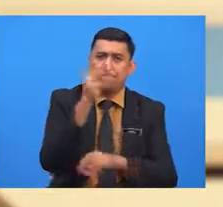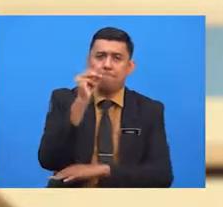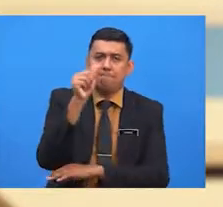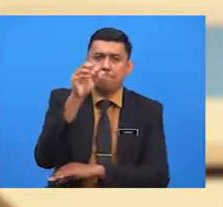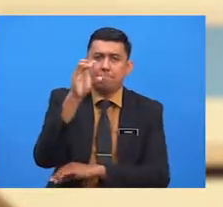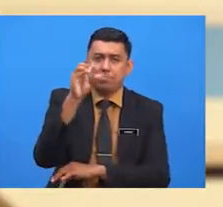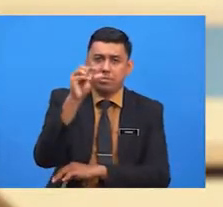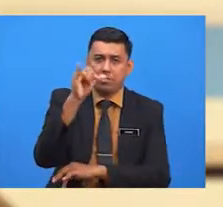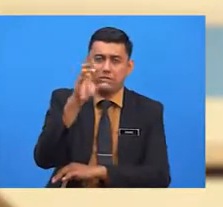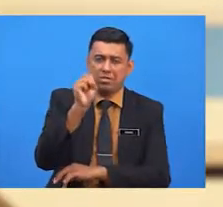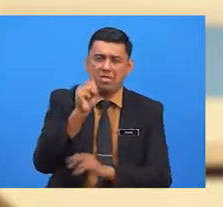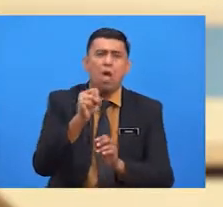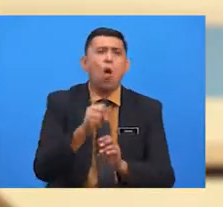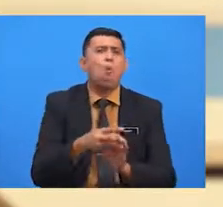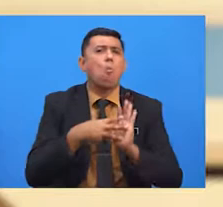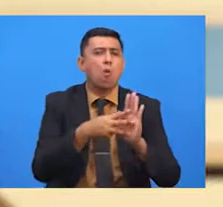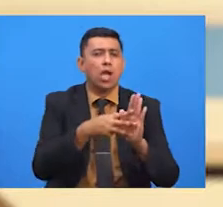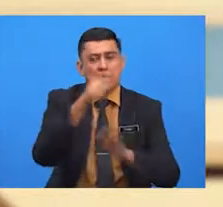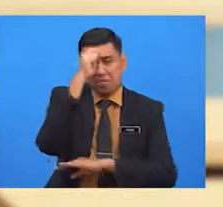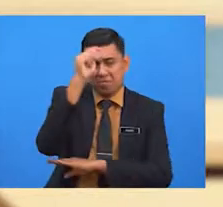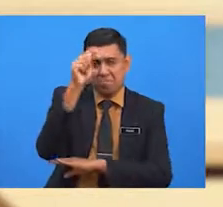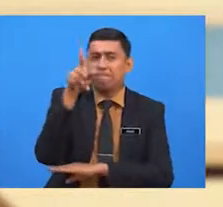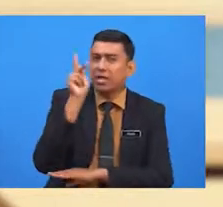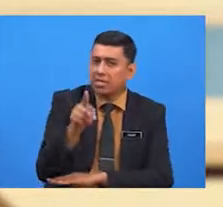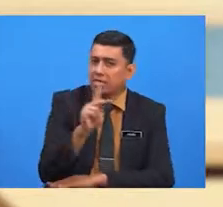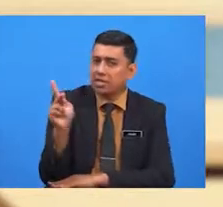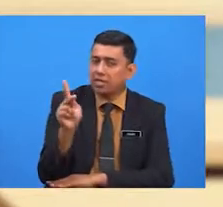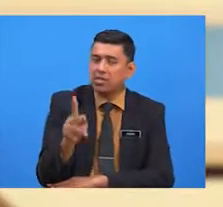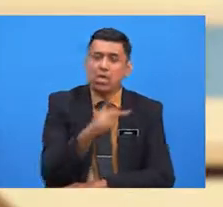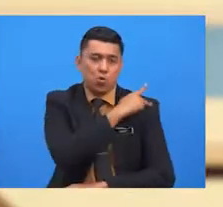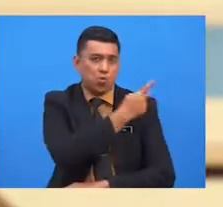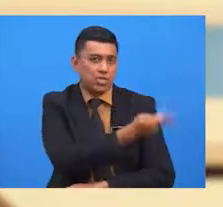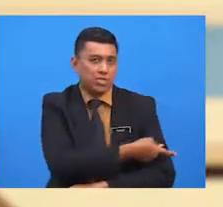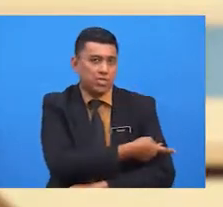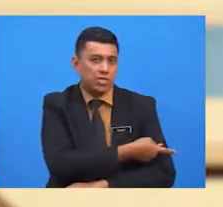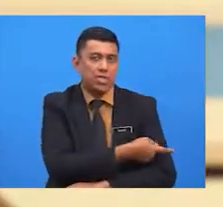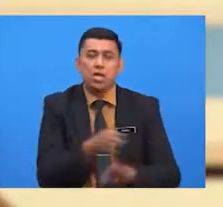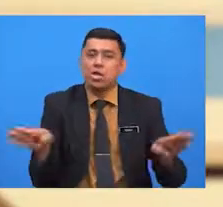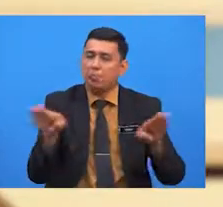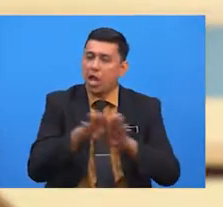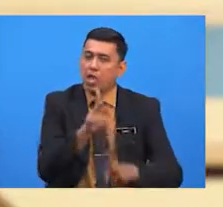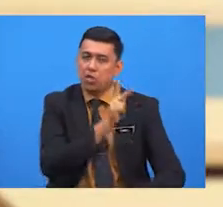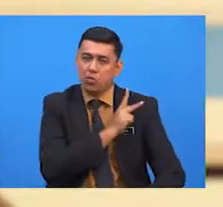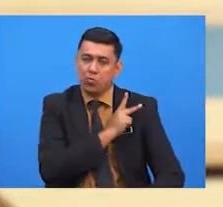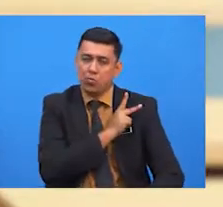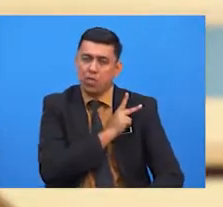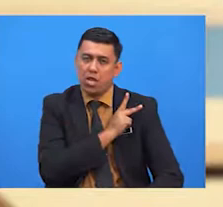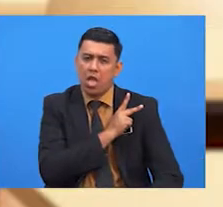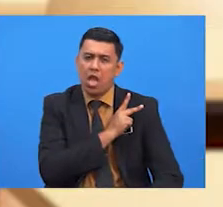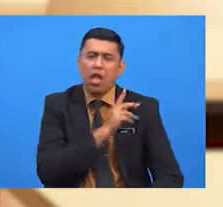sebagai wakil Tuhan untuk memastikan kuasanya sebagai ketua